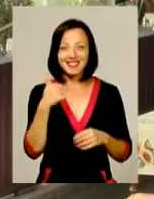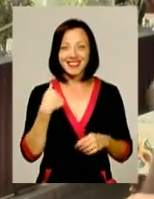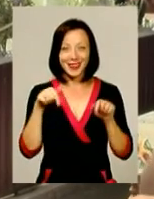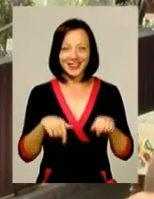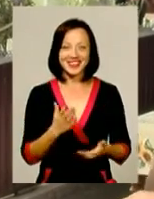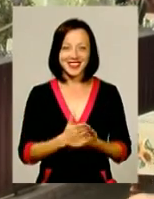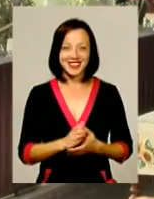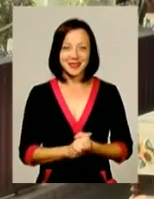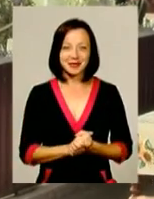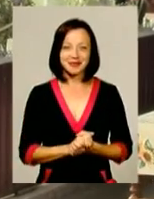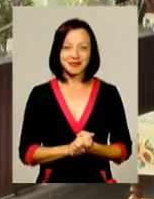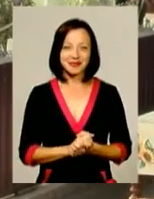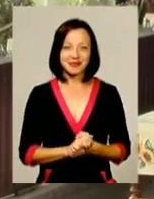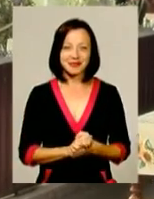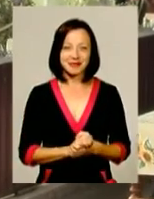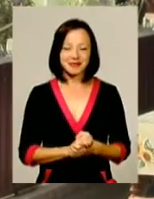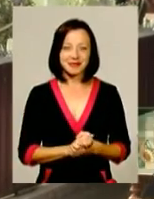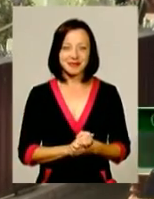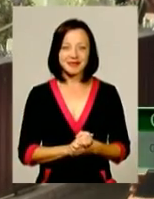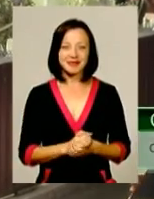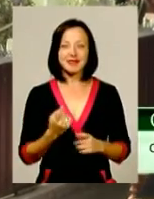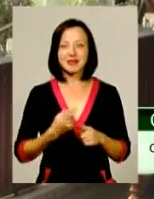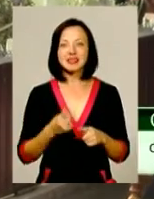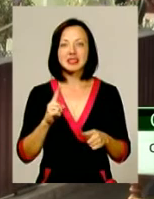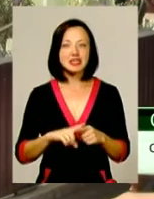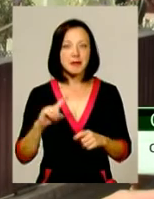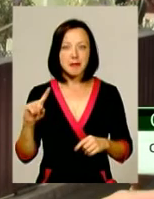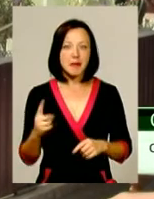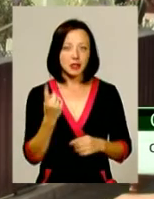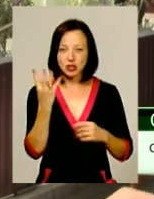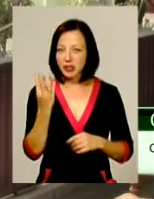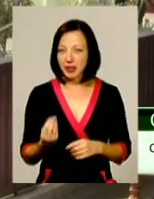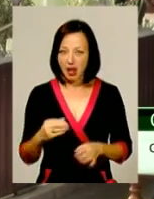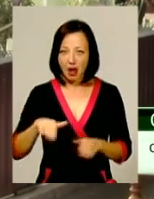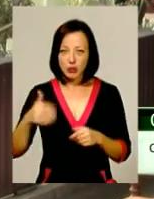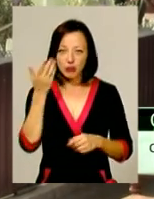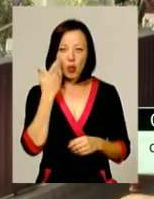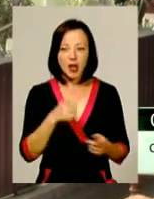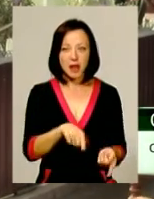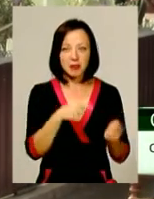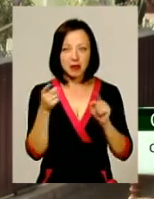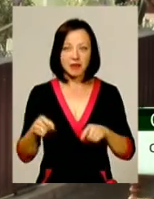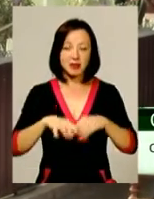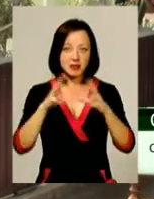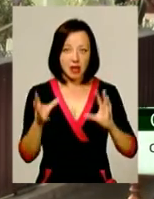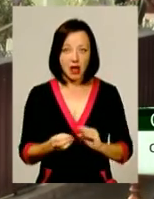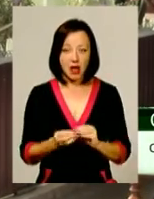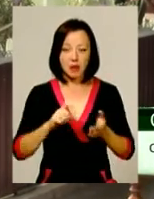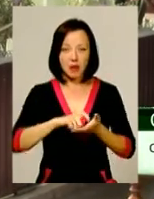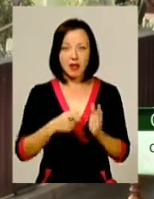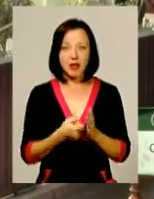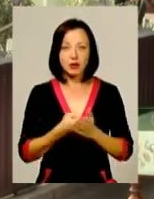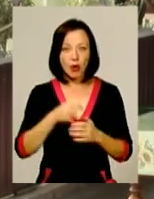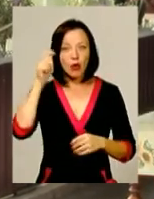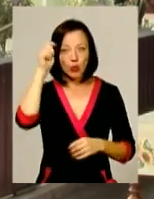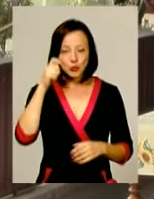тут, тримайся». То це от перших 4 дні. А потім, вже, коли перевели вже в общу палату до хлопців, от